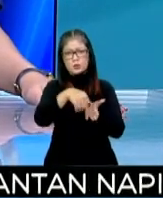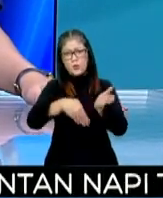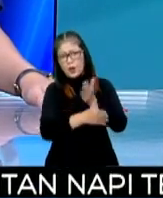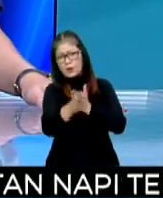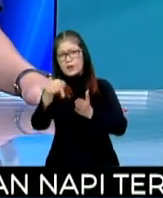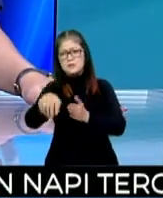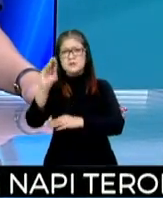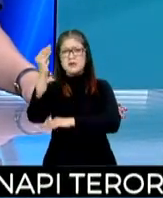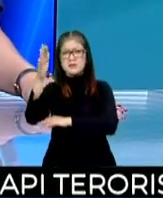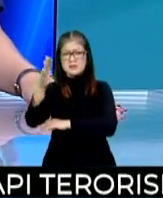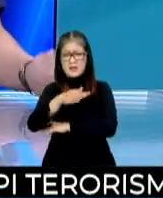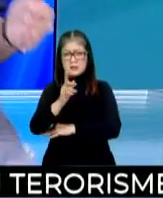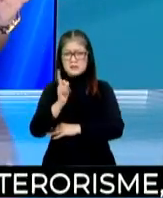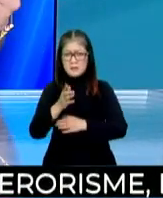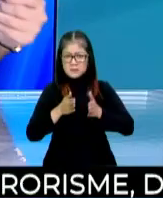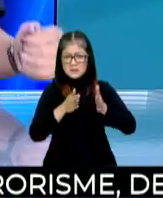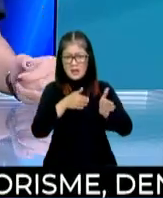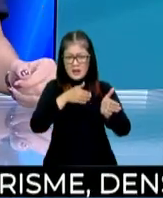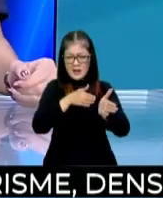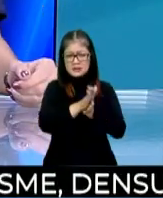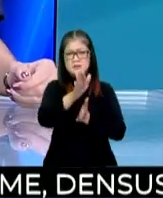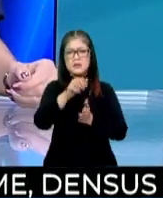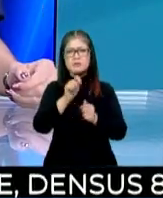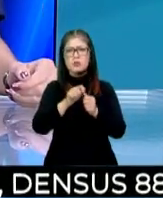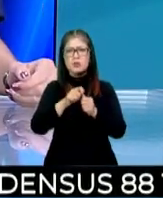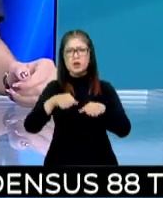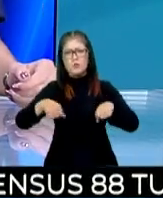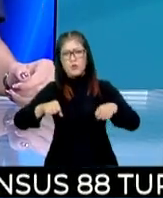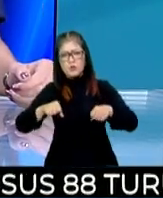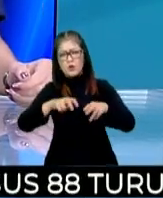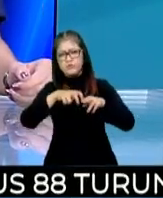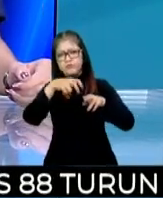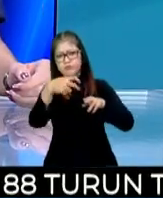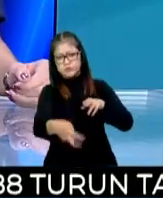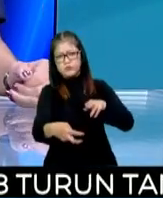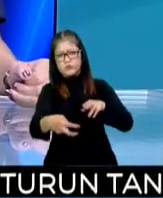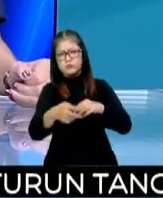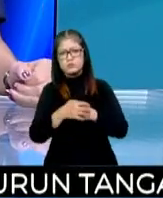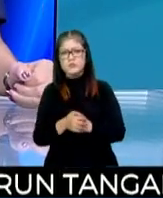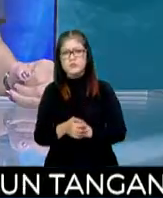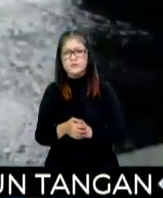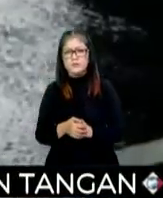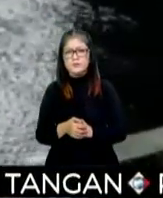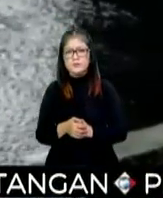Kebayoran Baru, Jakarta Selatan. Licinnya jalan ini membuat sejumlah kendaraan roda 2 terjatuh.